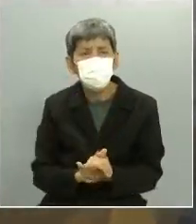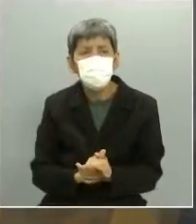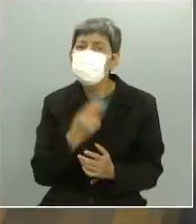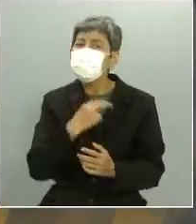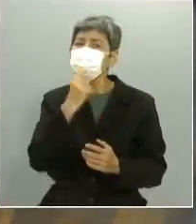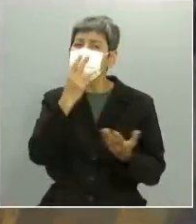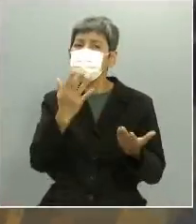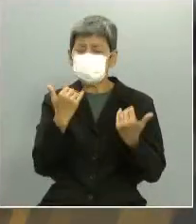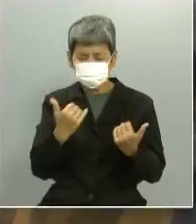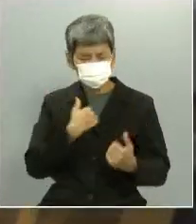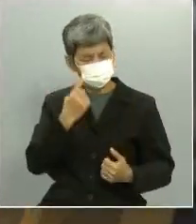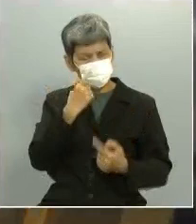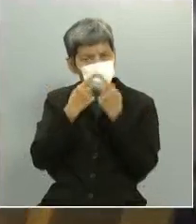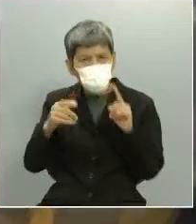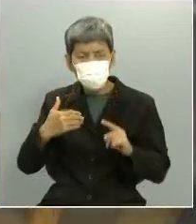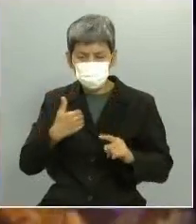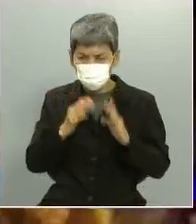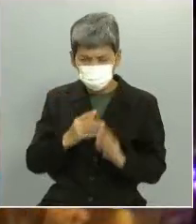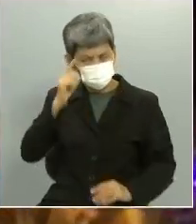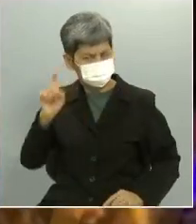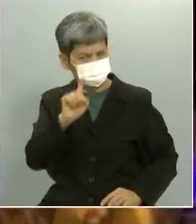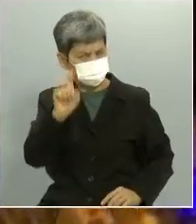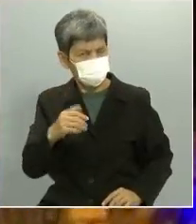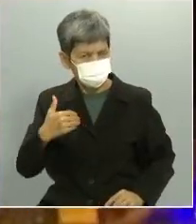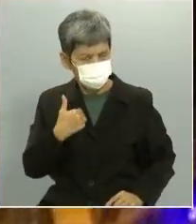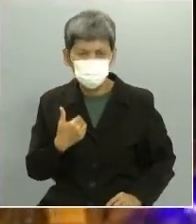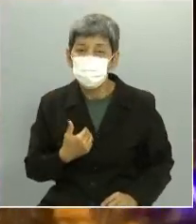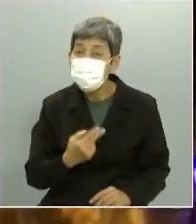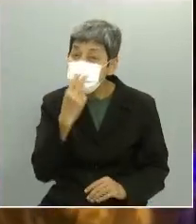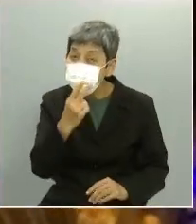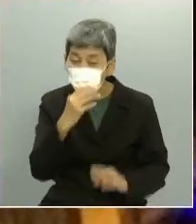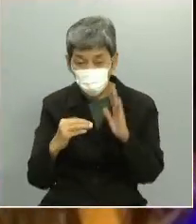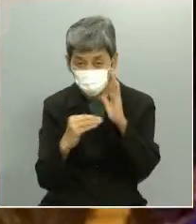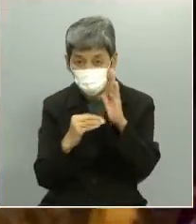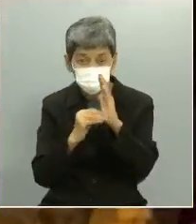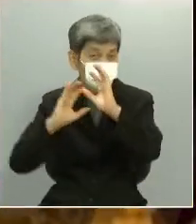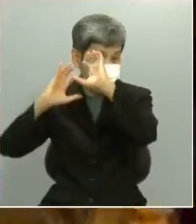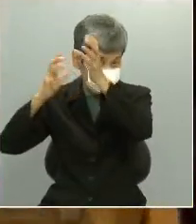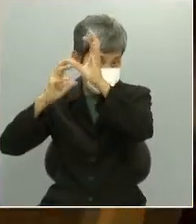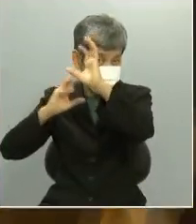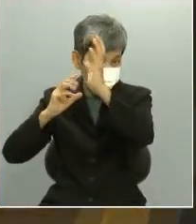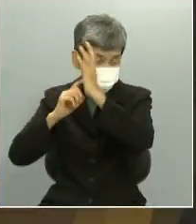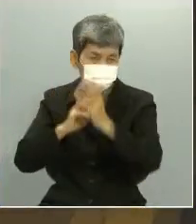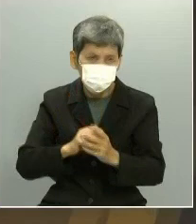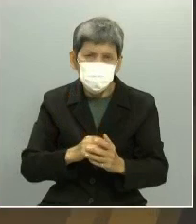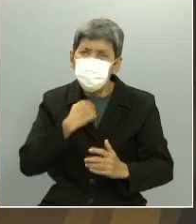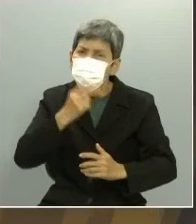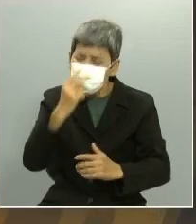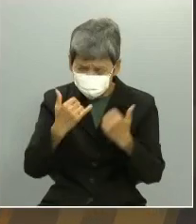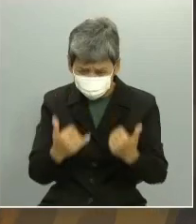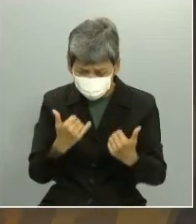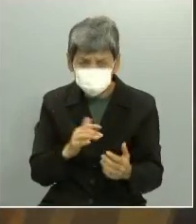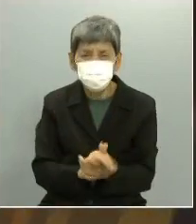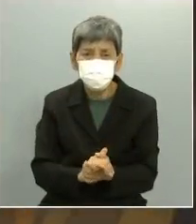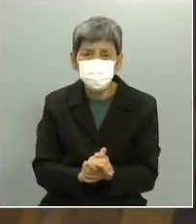างนี้เนี่ยมันน่าแปลกที่ยังมีคนตั้งข้อสงสัยคัดค้านอย่างกรณีกรุงเทพกลางแปลงก็เรื่องอย่างนี้ขนาดกองทัพท่